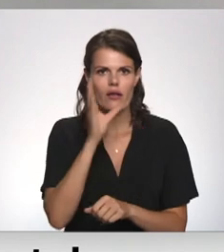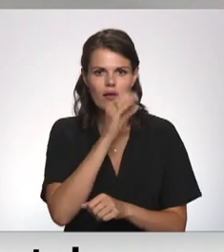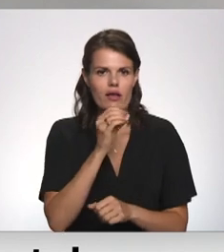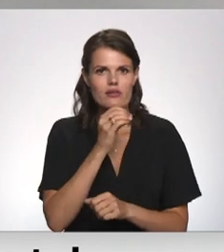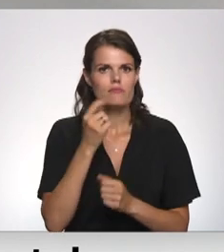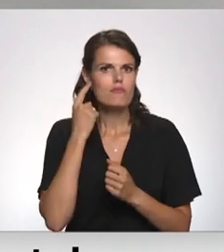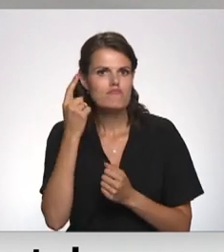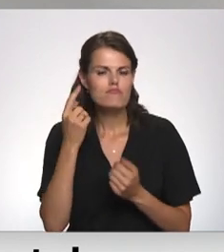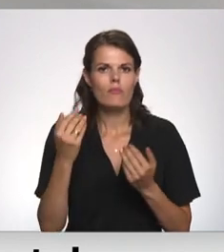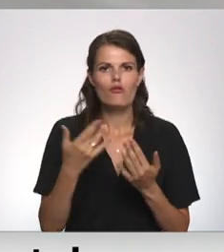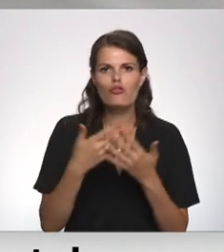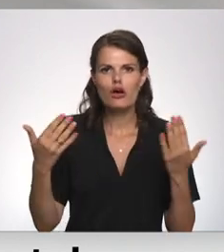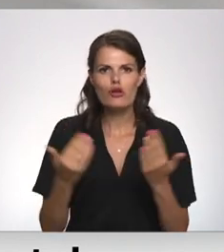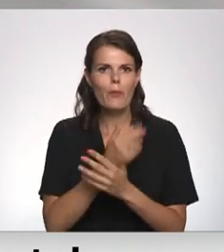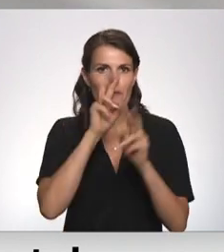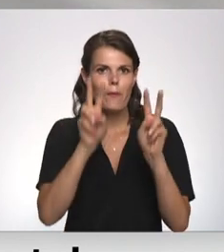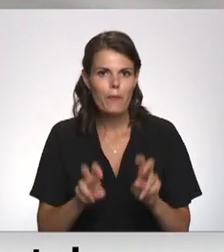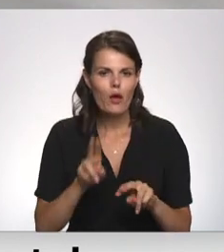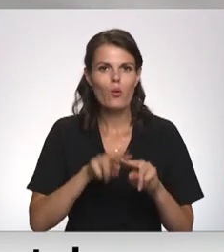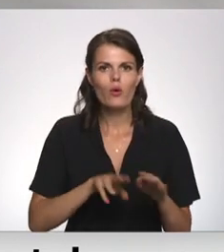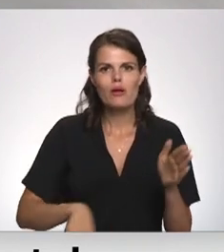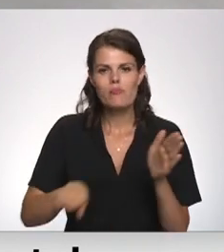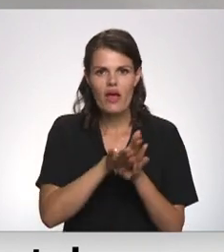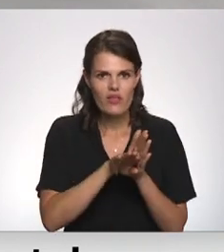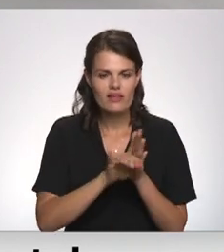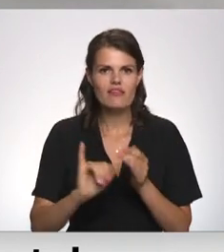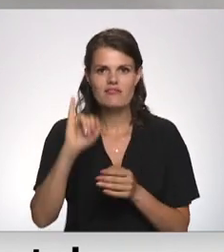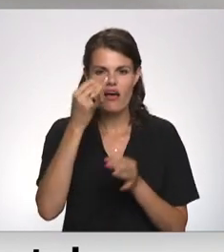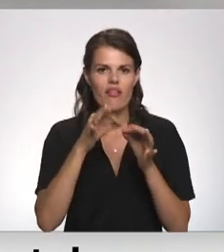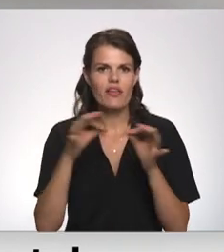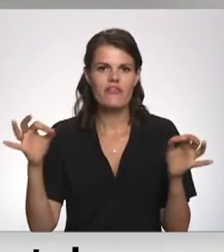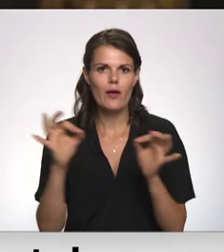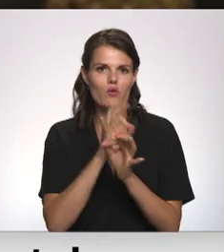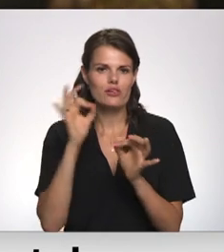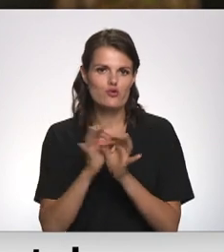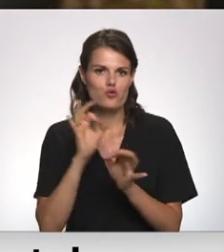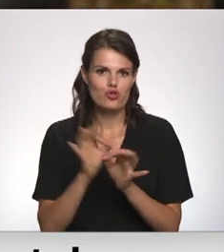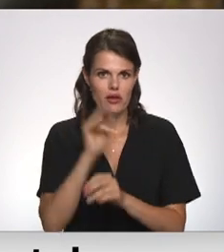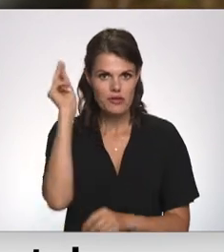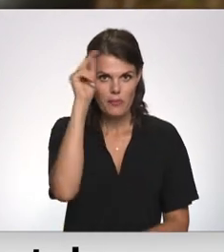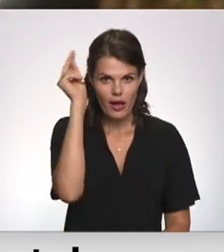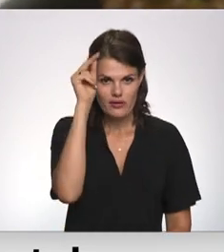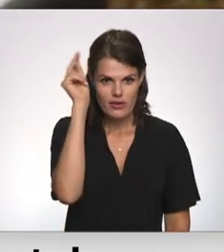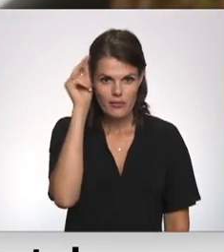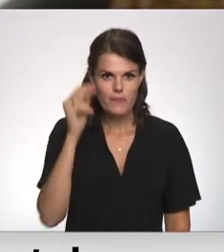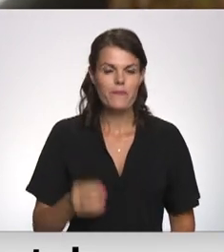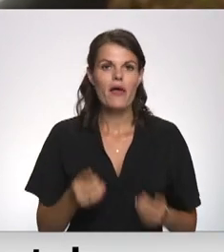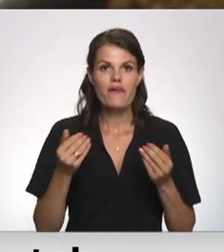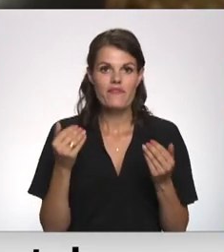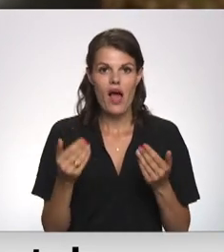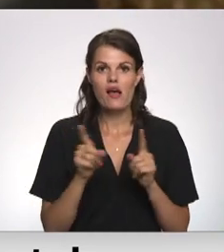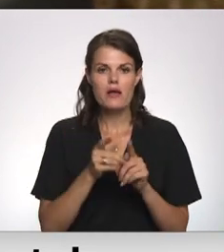dažādus pētījumus, gan piedalīties arī zelta diegu izšūšanas meistarklasē. Tagad ir kā pēdējais. Mēs